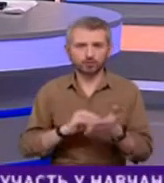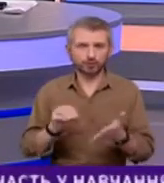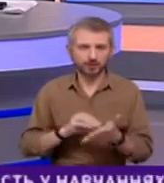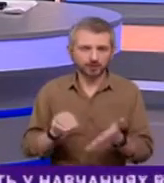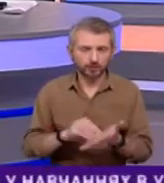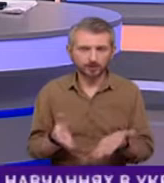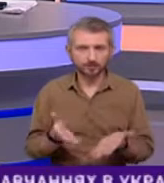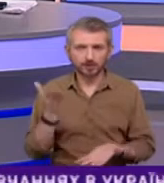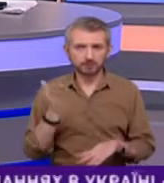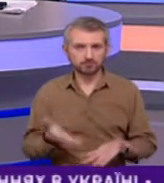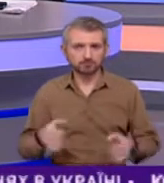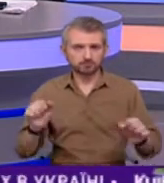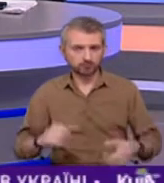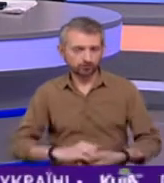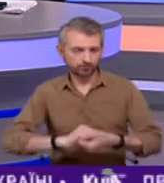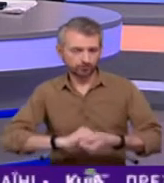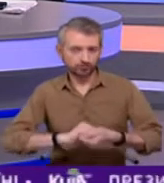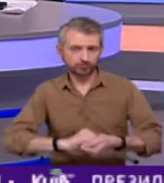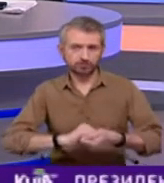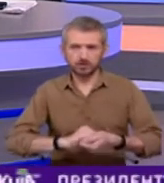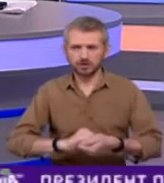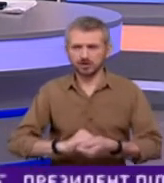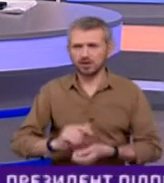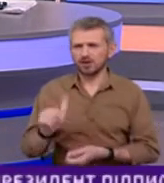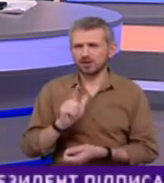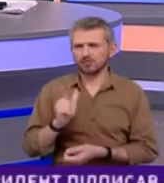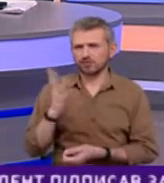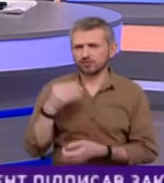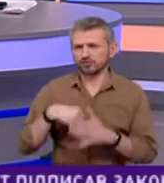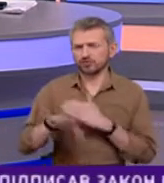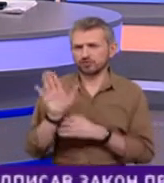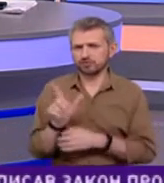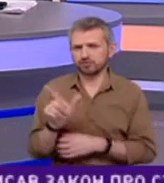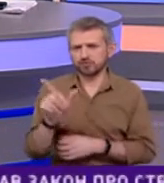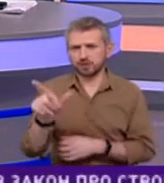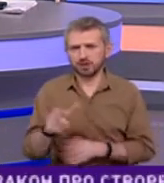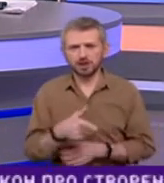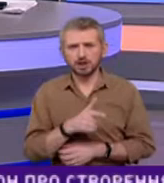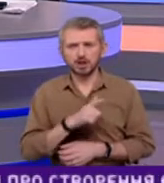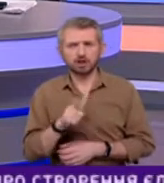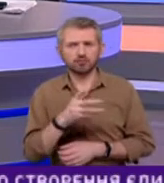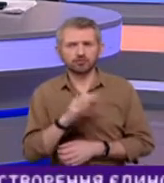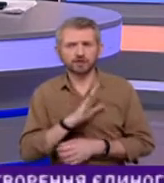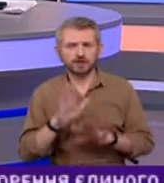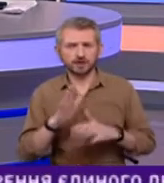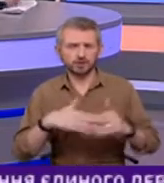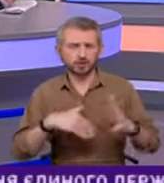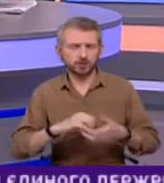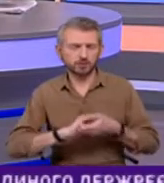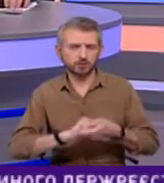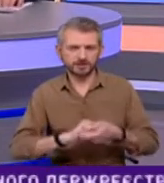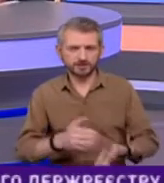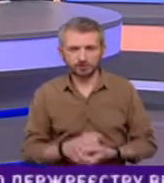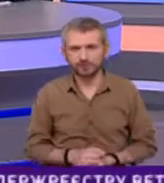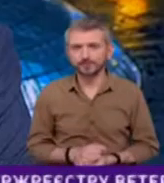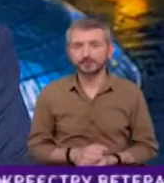Панове, можу потиснути руки один одному. Давайте, ну це ж живий ефір. Ми ще не тільки руки потиснемо, все буде